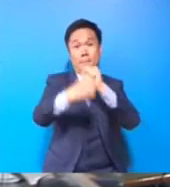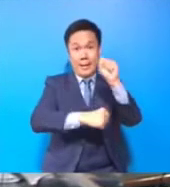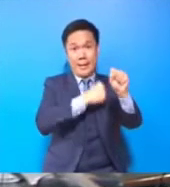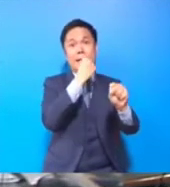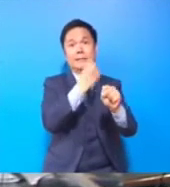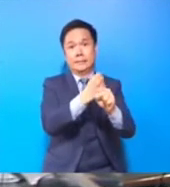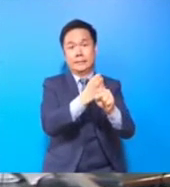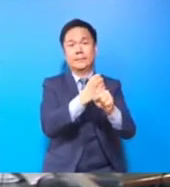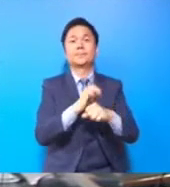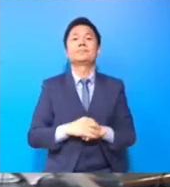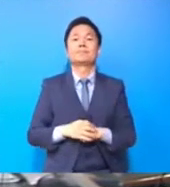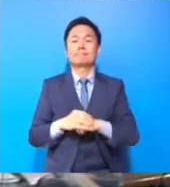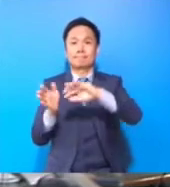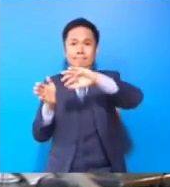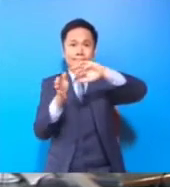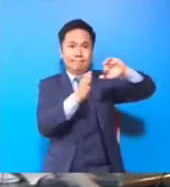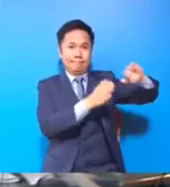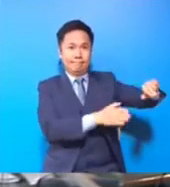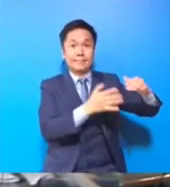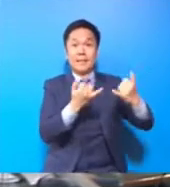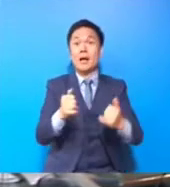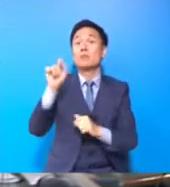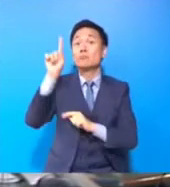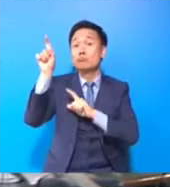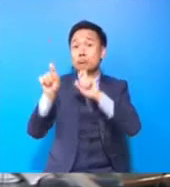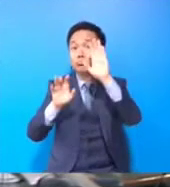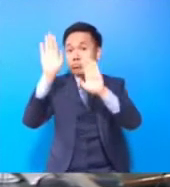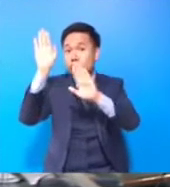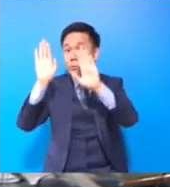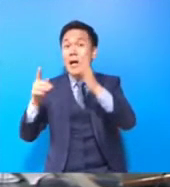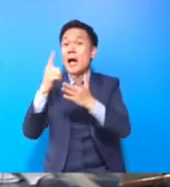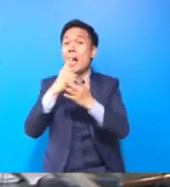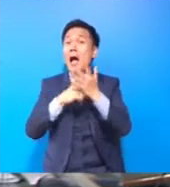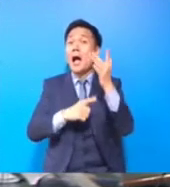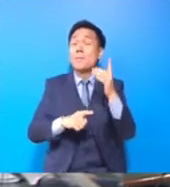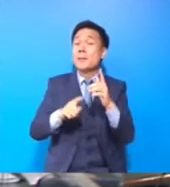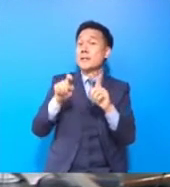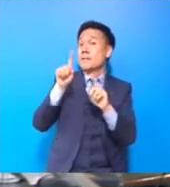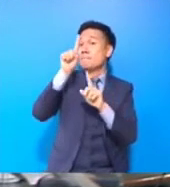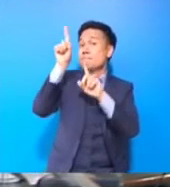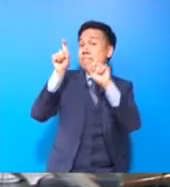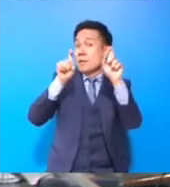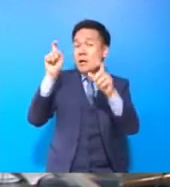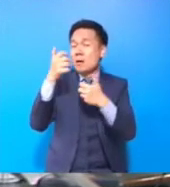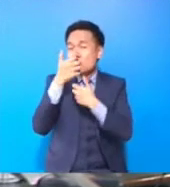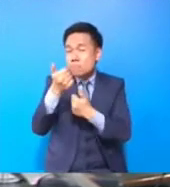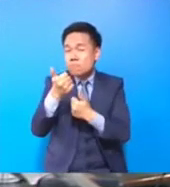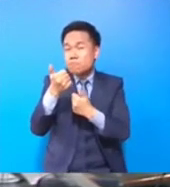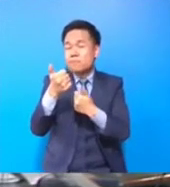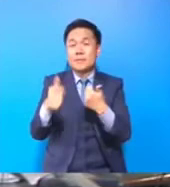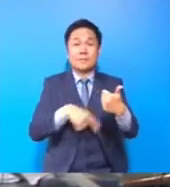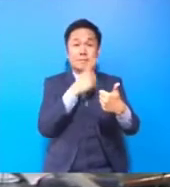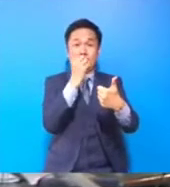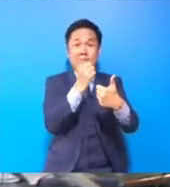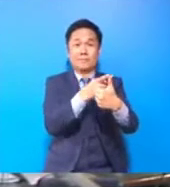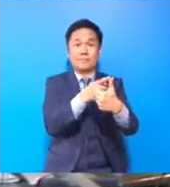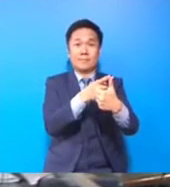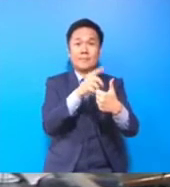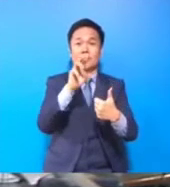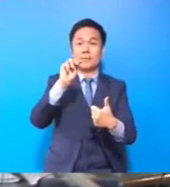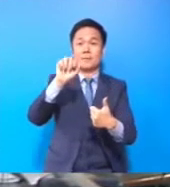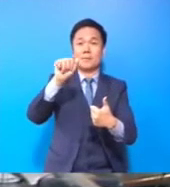tersebut kepada unit perencanaan ekonominya kredit tentang untuk dimasukkan ke dalam senarai